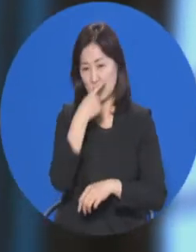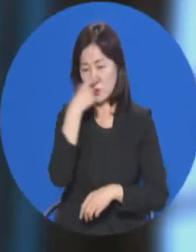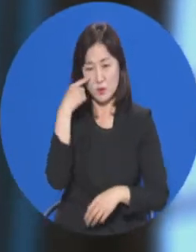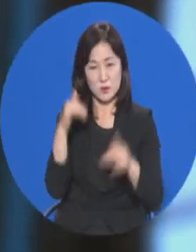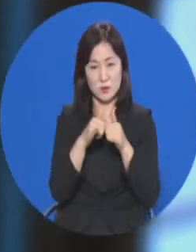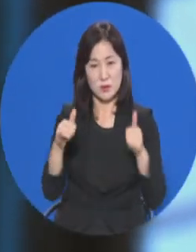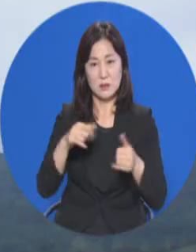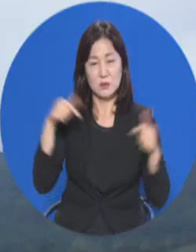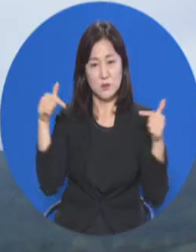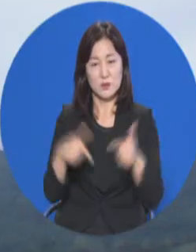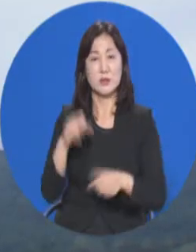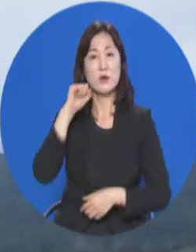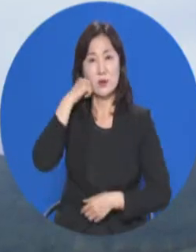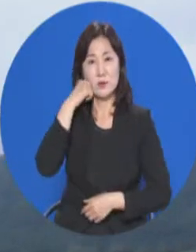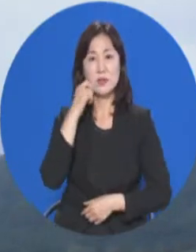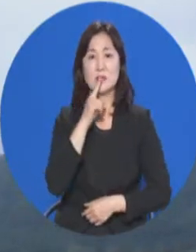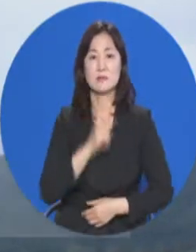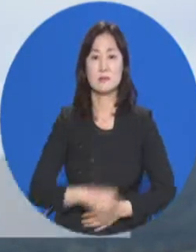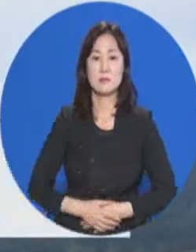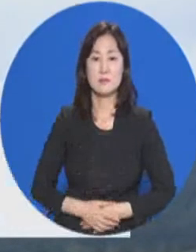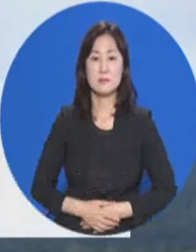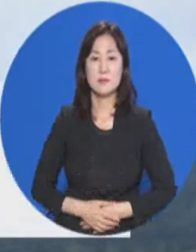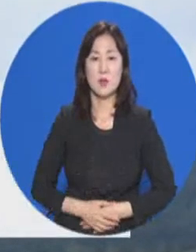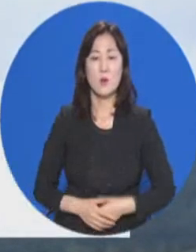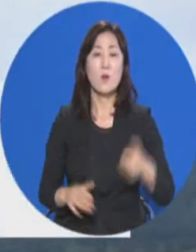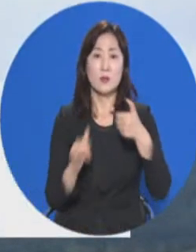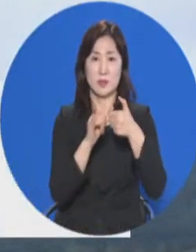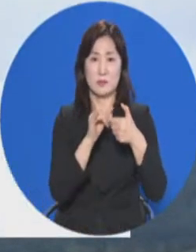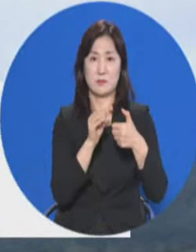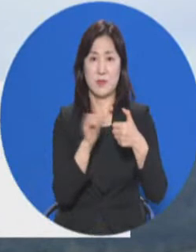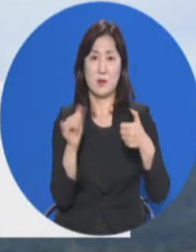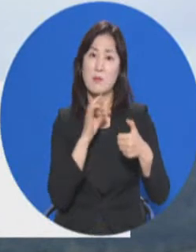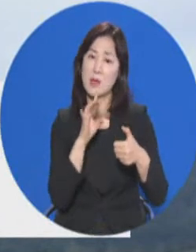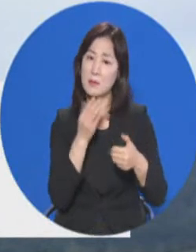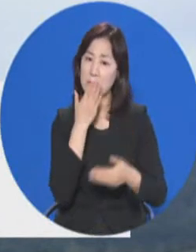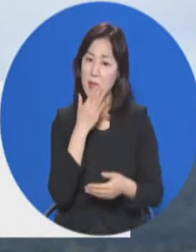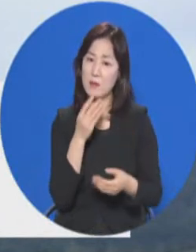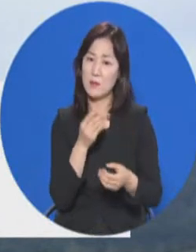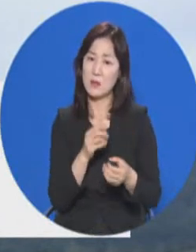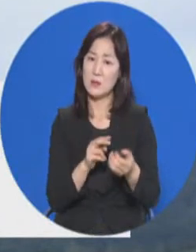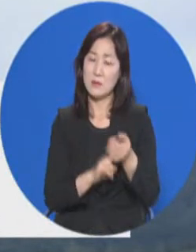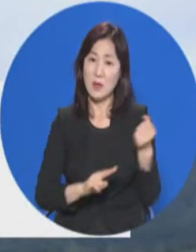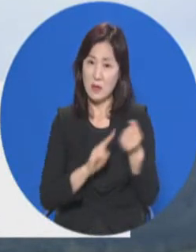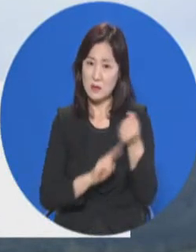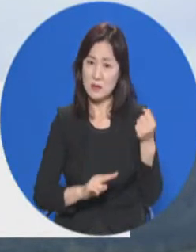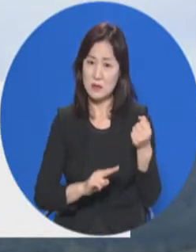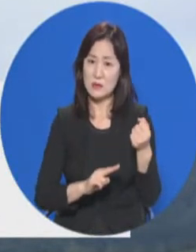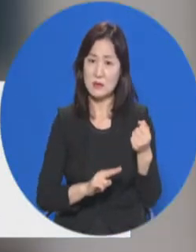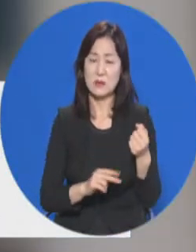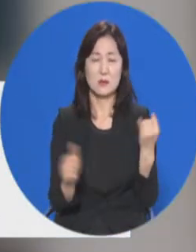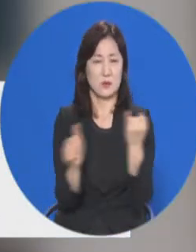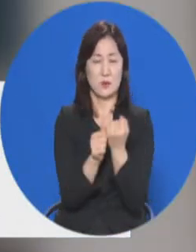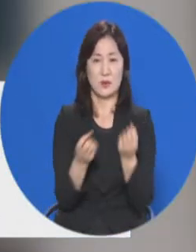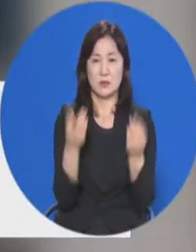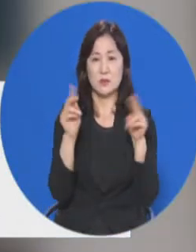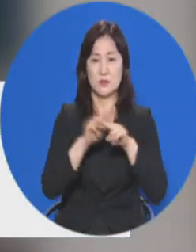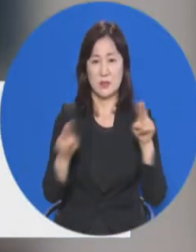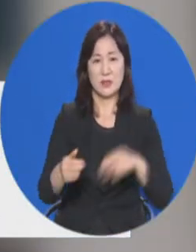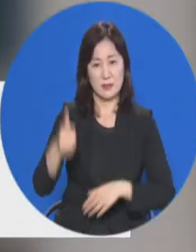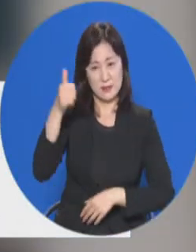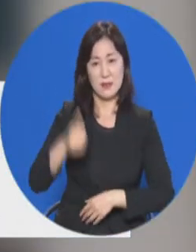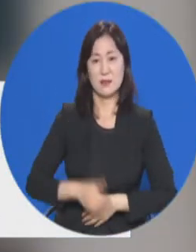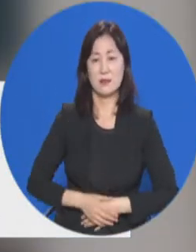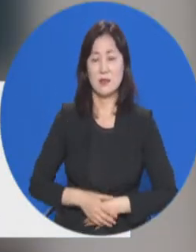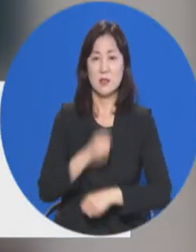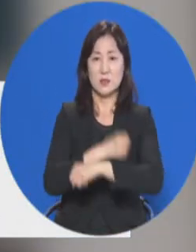겁니다. 50명만 해서는 밥값을 얼마나 해서는 그 웨딩을 안 하는 게 더 나아서 그냥 들어가는